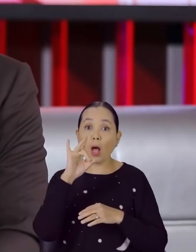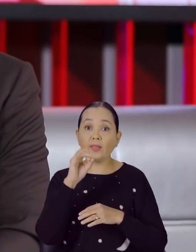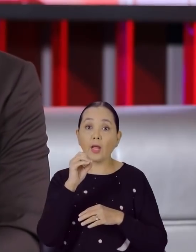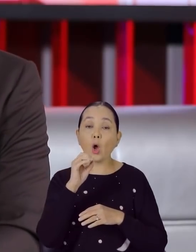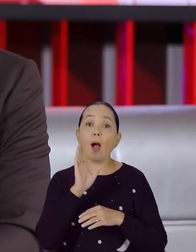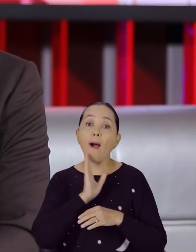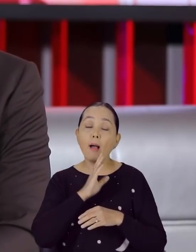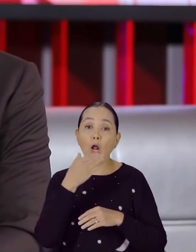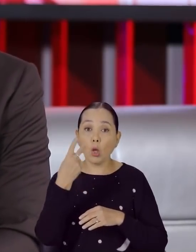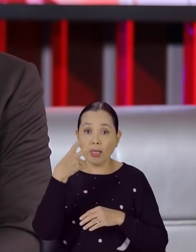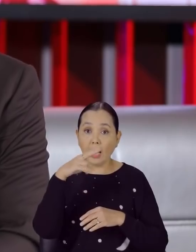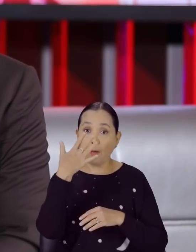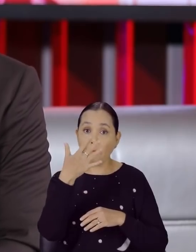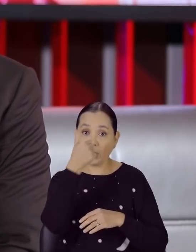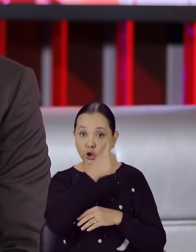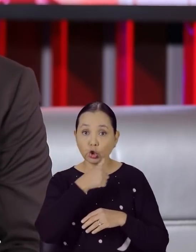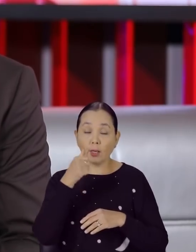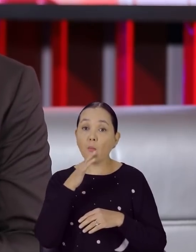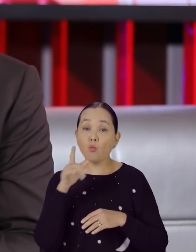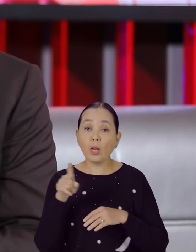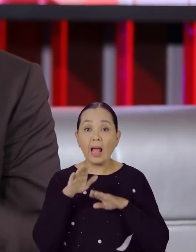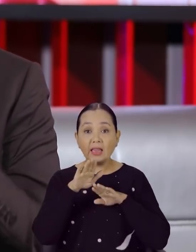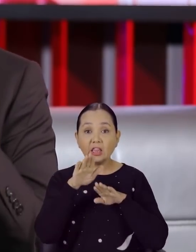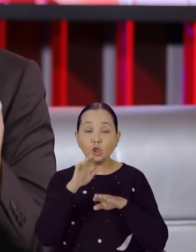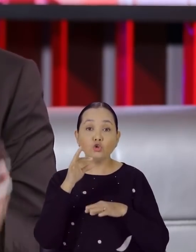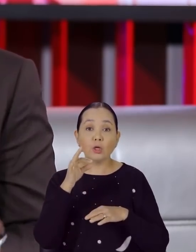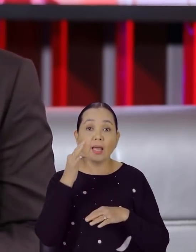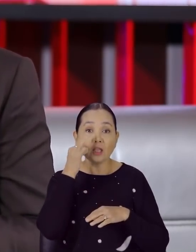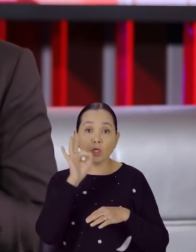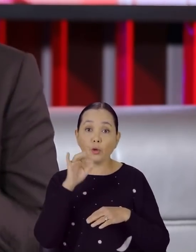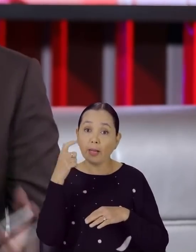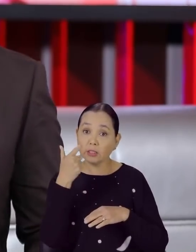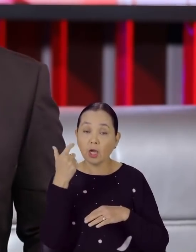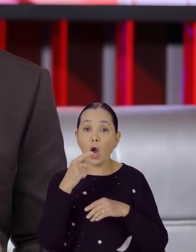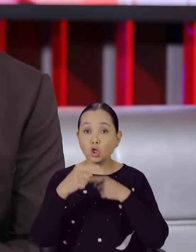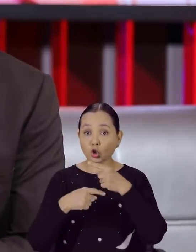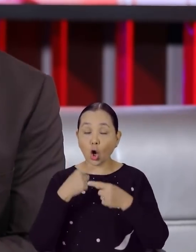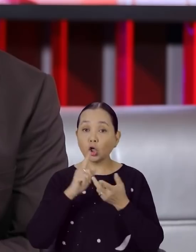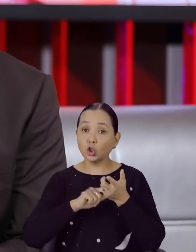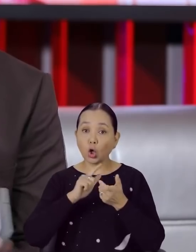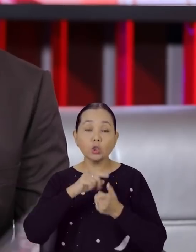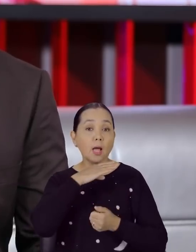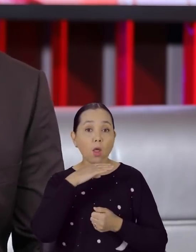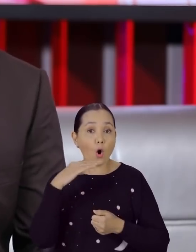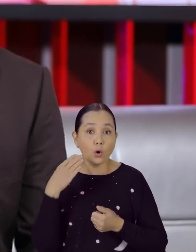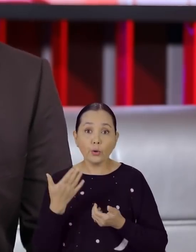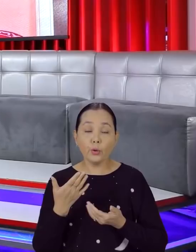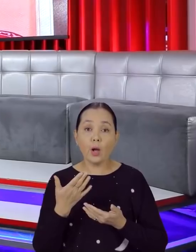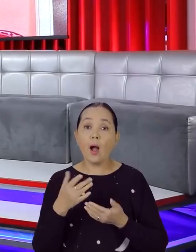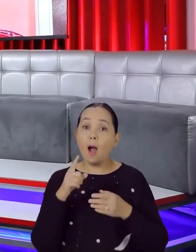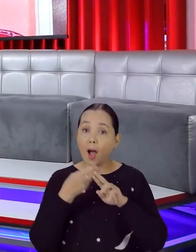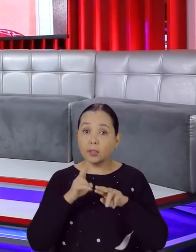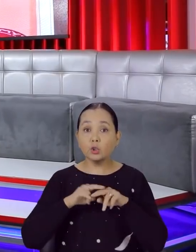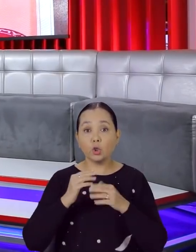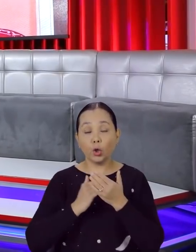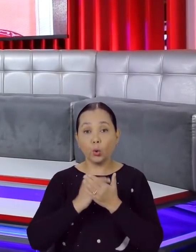Qandaryolik ayol, u 25 yildan buyon tikuvchilik tajribasiga ega, shogirdlarining son sanog'i yo'q va ana